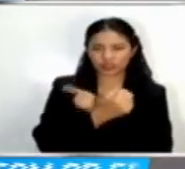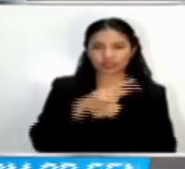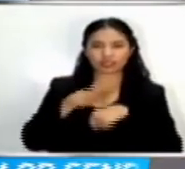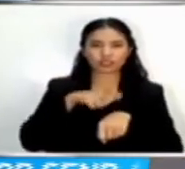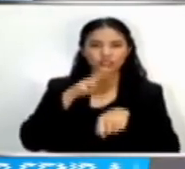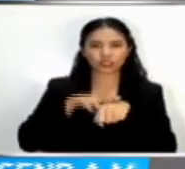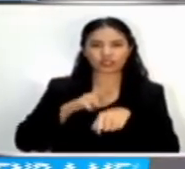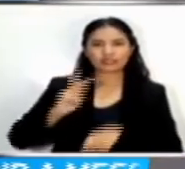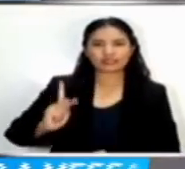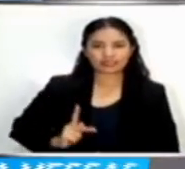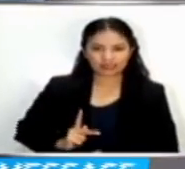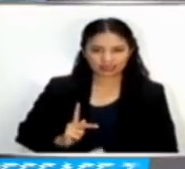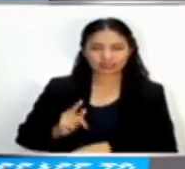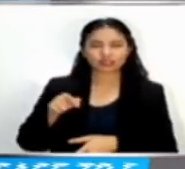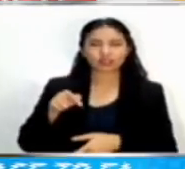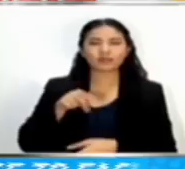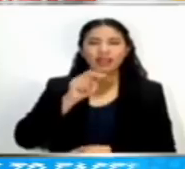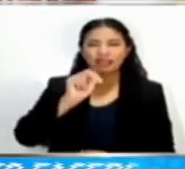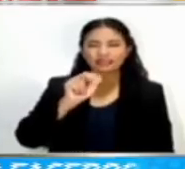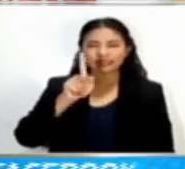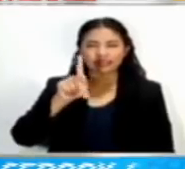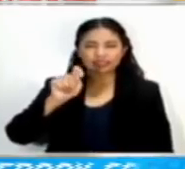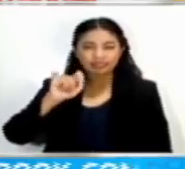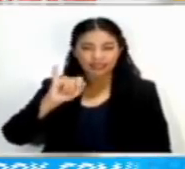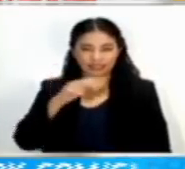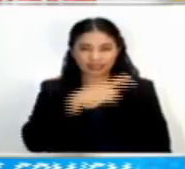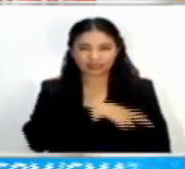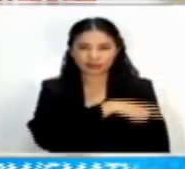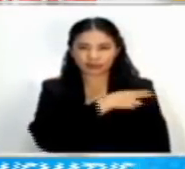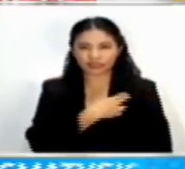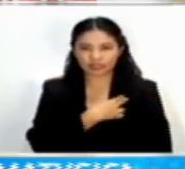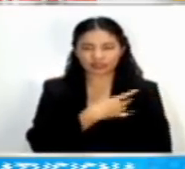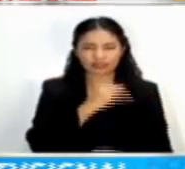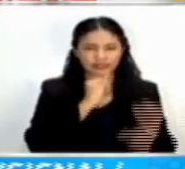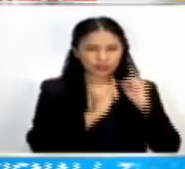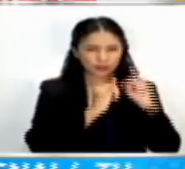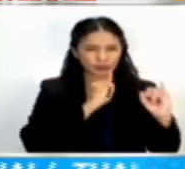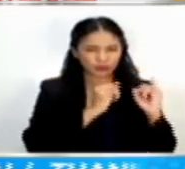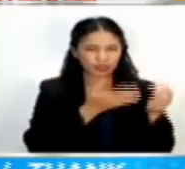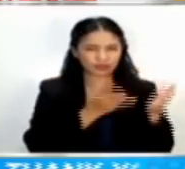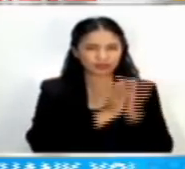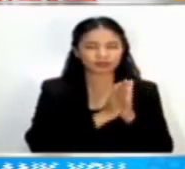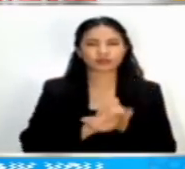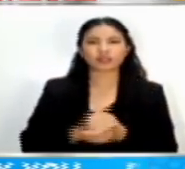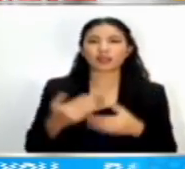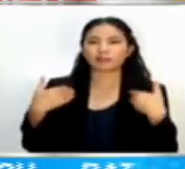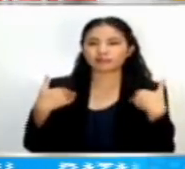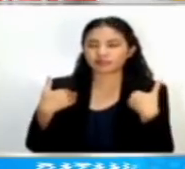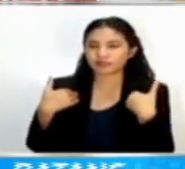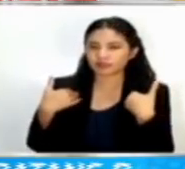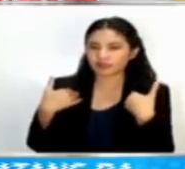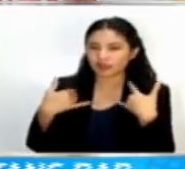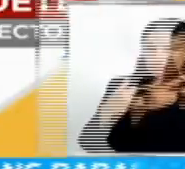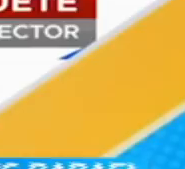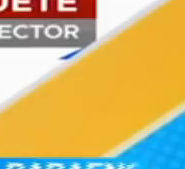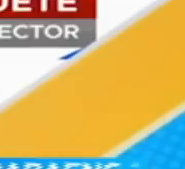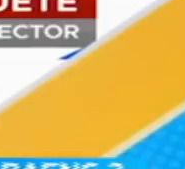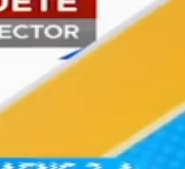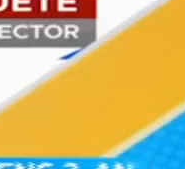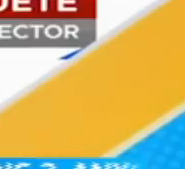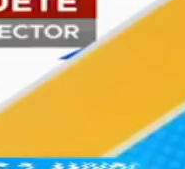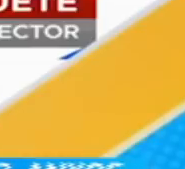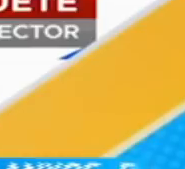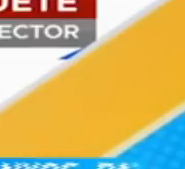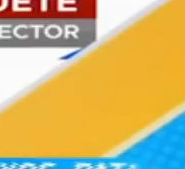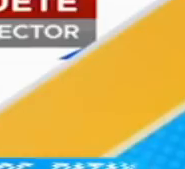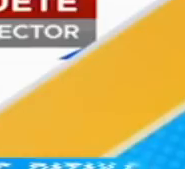Nang tanungin ng NKTI tungkol dito noong Biyernes. May tent inside a parang tunnel natin. Kasi yung mga tent namin, hindi naman talaga